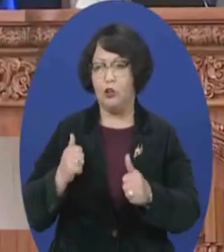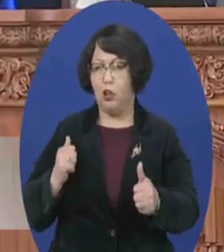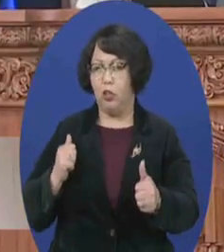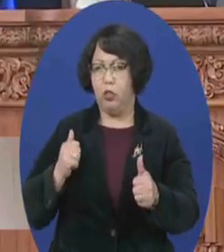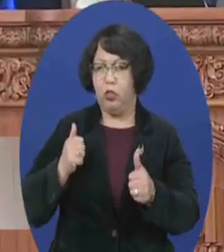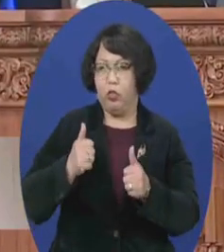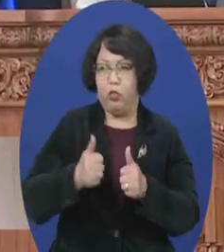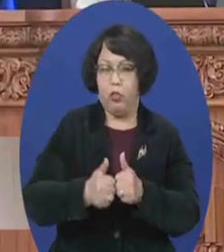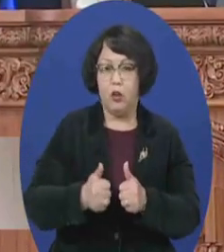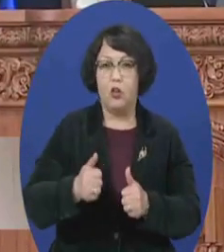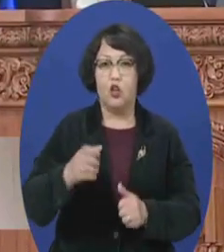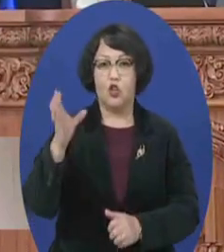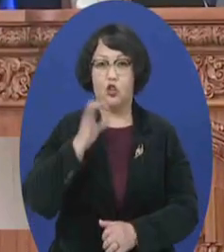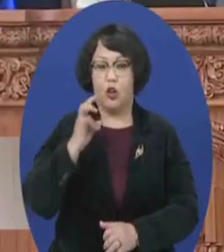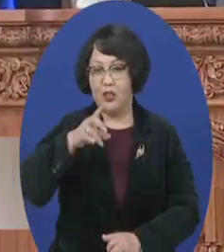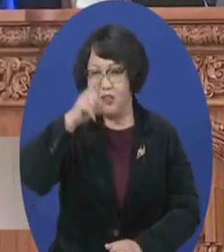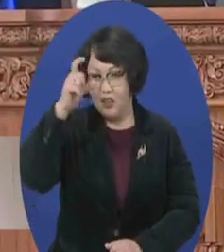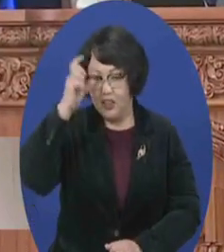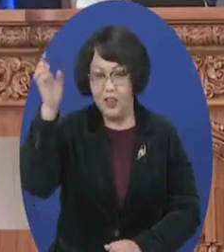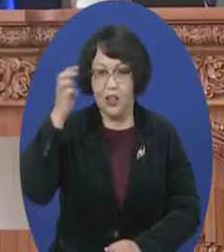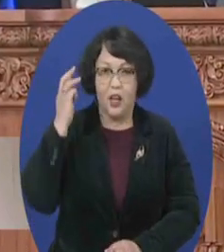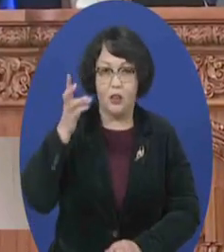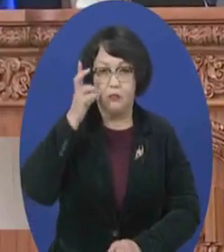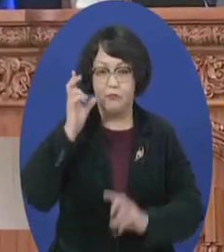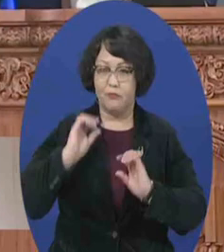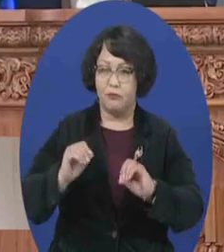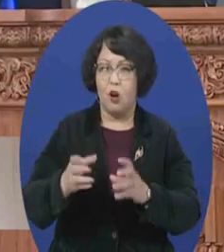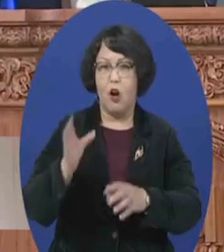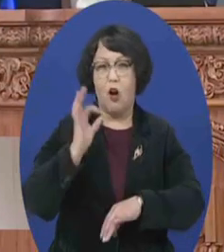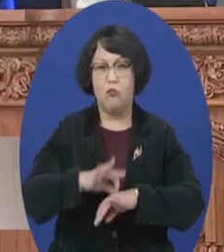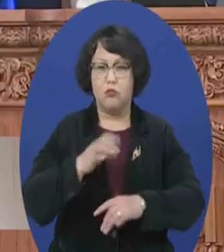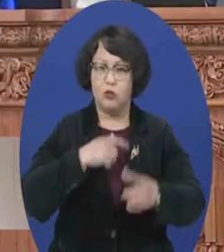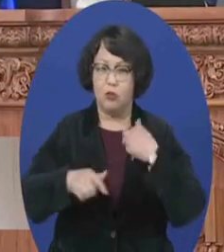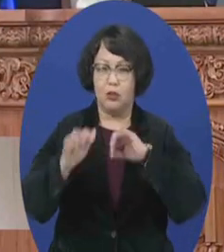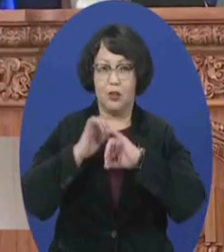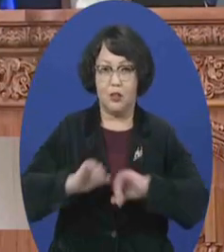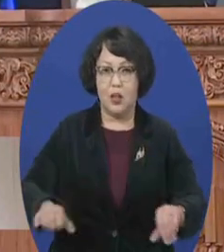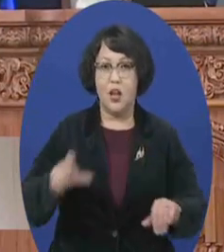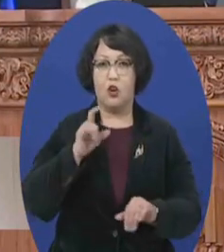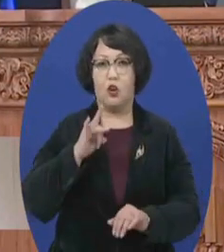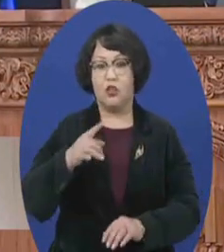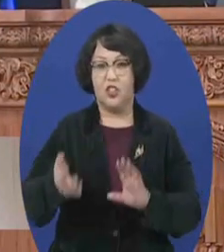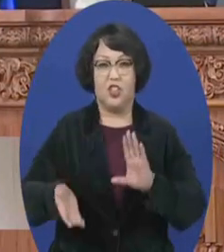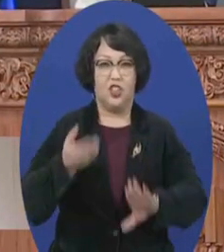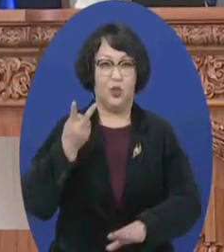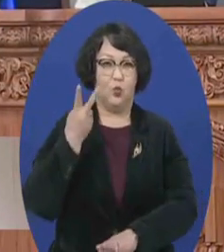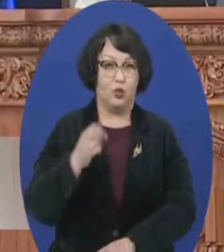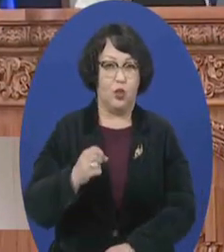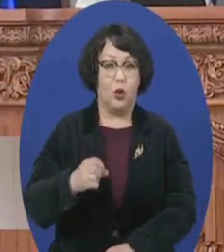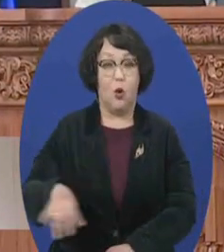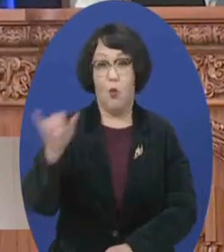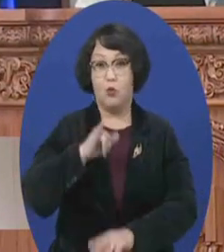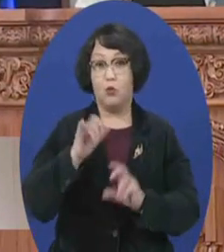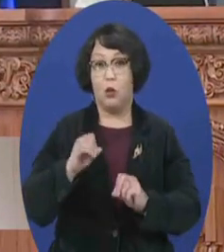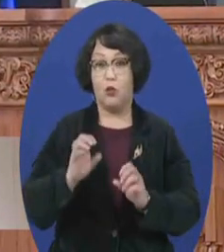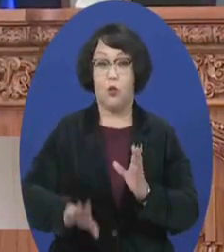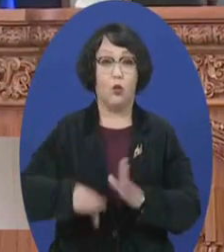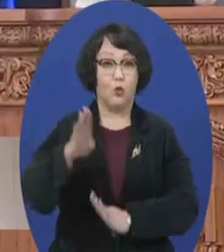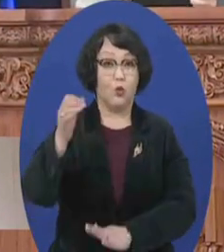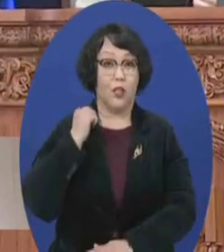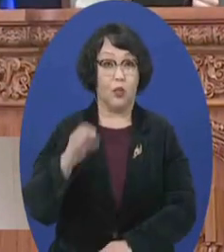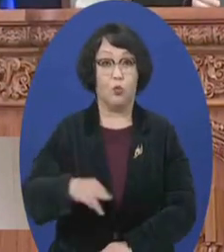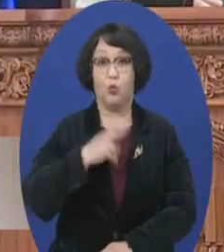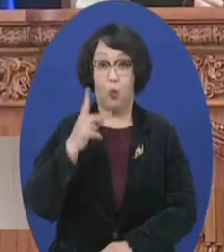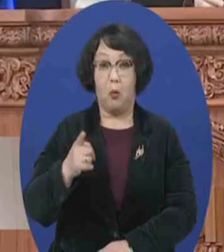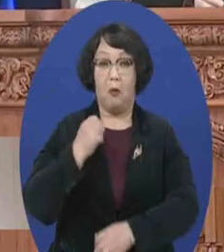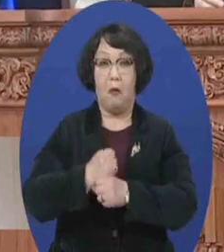гэгэрүүлж, өвчин зовлонгоо сангижруулан, эх орноо орчин үеийн хөгжил дэвшлтэй улс гүрэн болгож хөгжүүлж чадсан